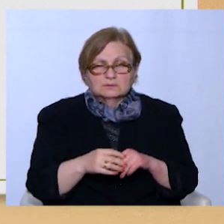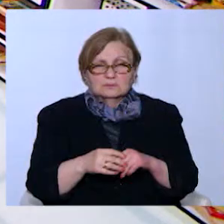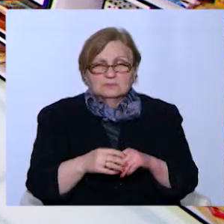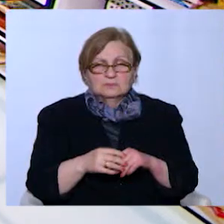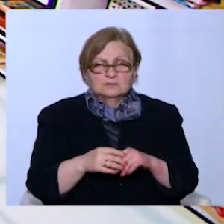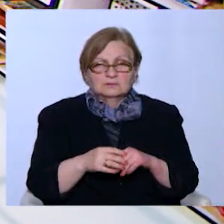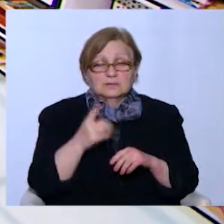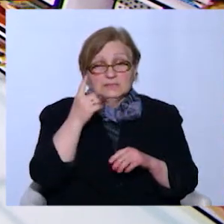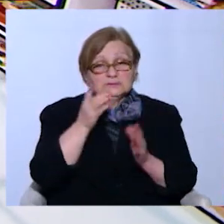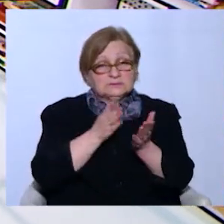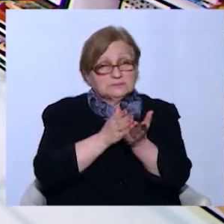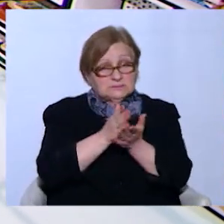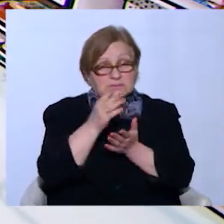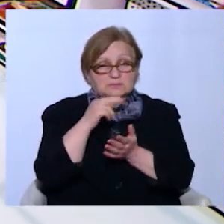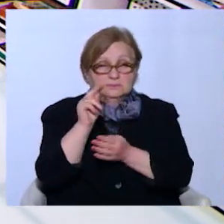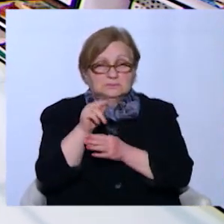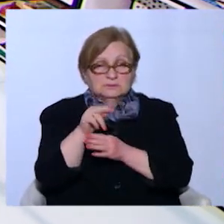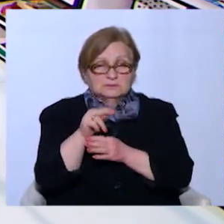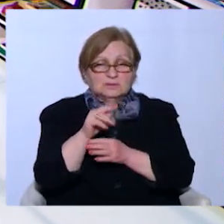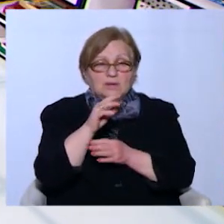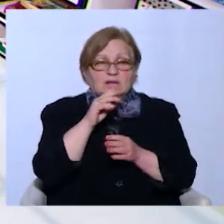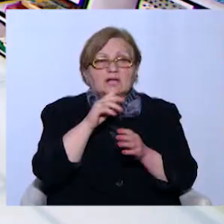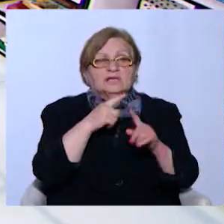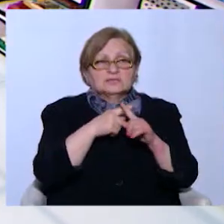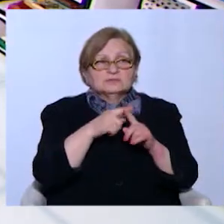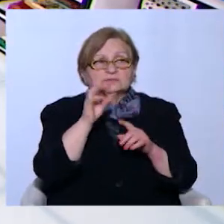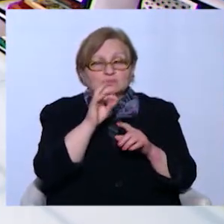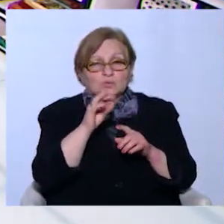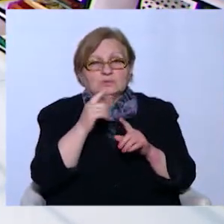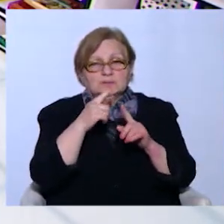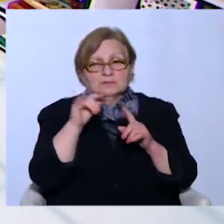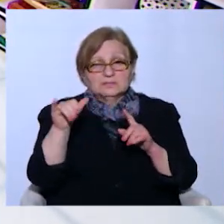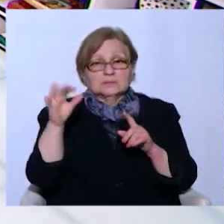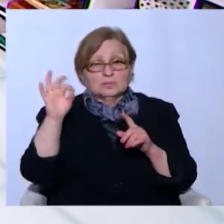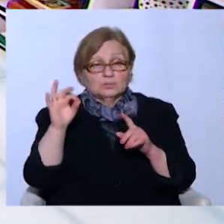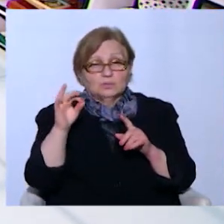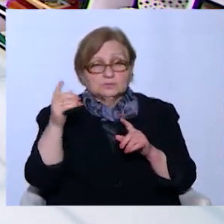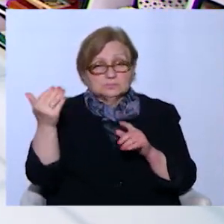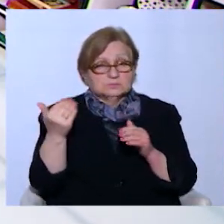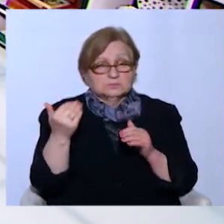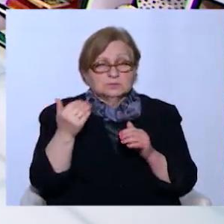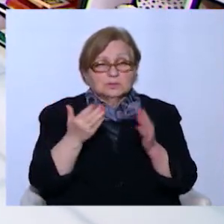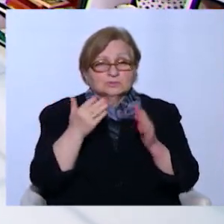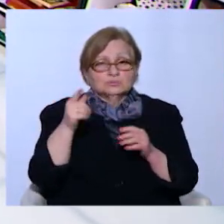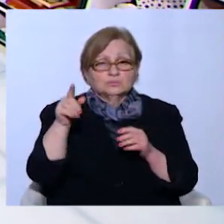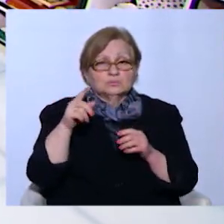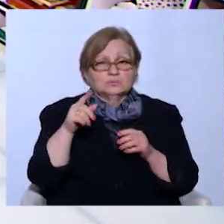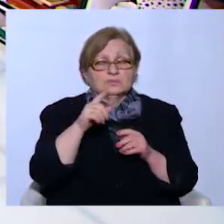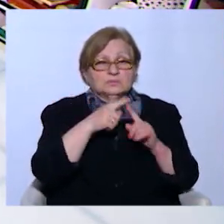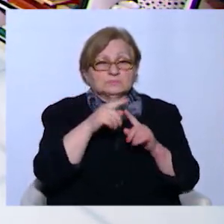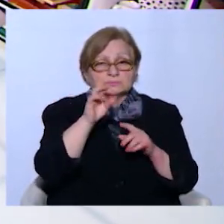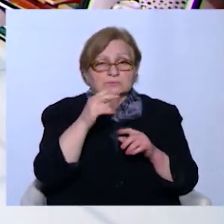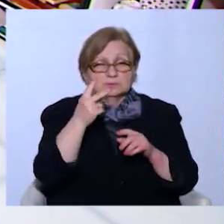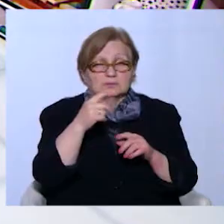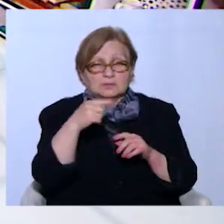შემოგთავაზებთ ერთი გზის დასაწყის x0-ისა და y0-ის ფორმულებით, რომ x0 თუ 2 არის, მინუს b